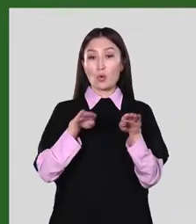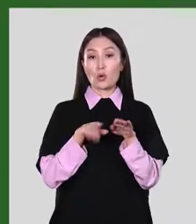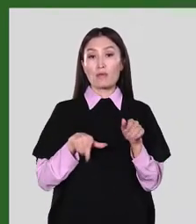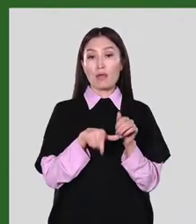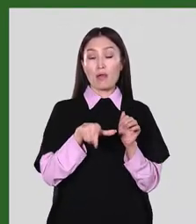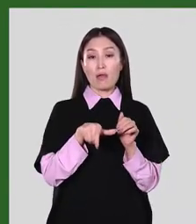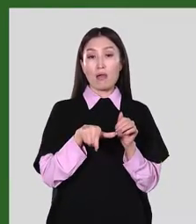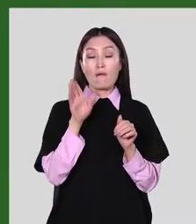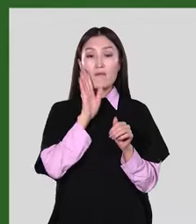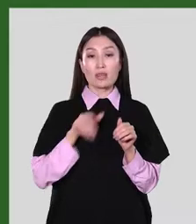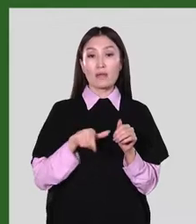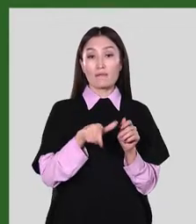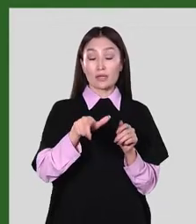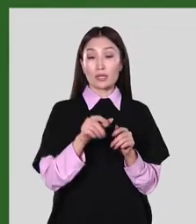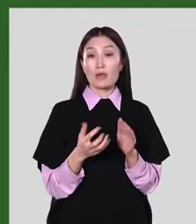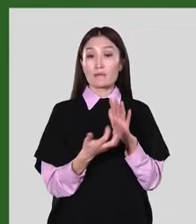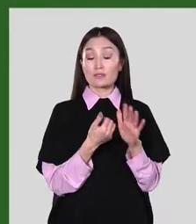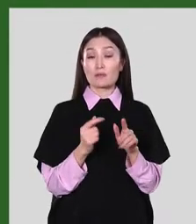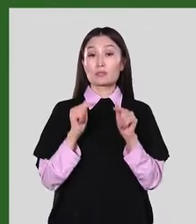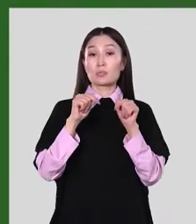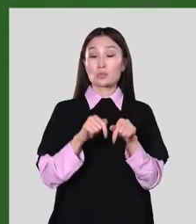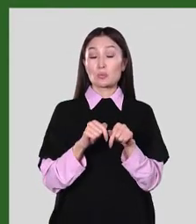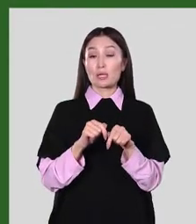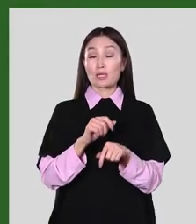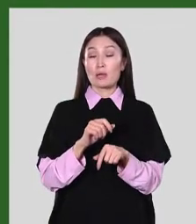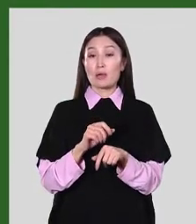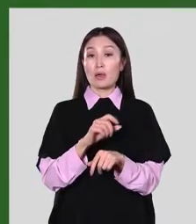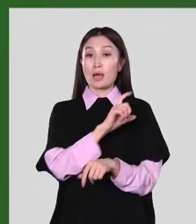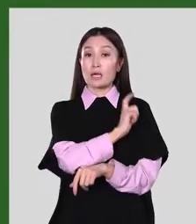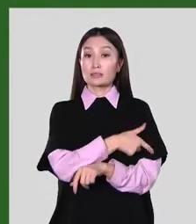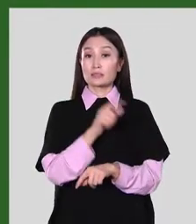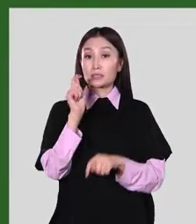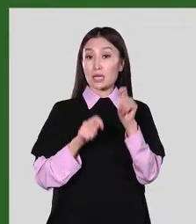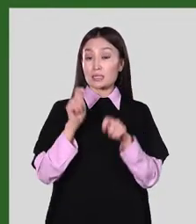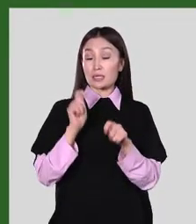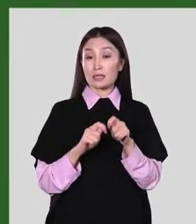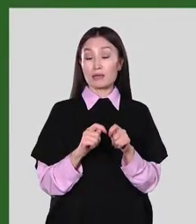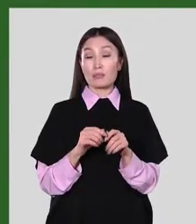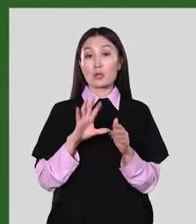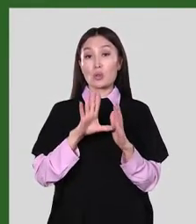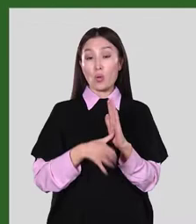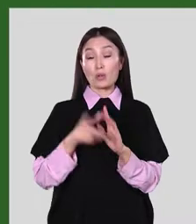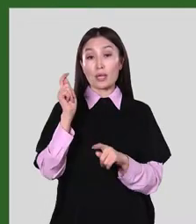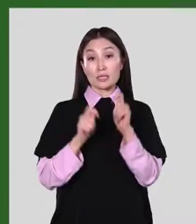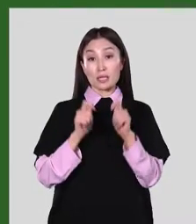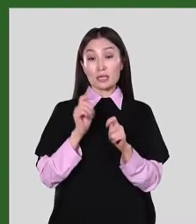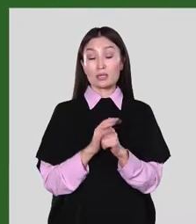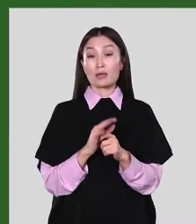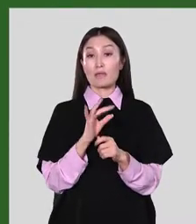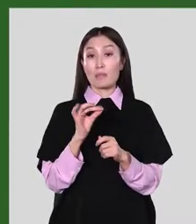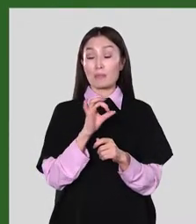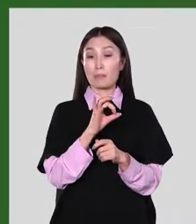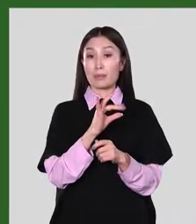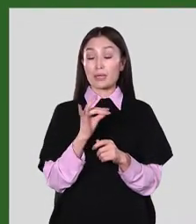реке вызванный поступлением в реку обильных осадков при длительном выпадения атмосферных осадков и при